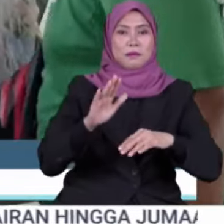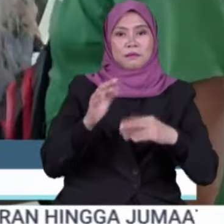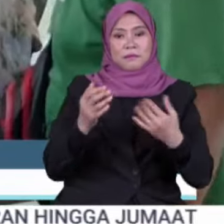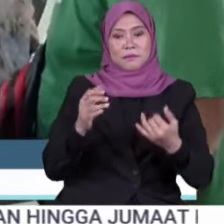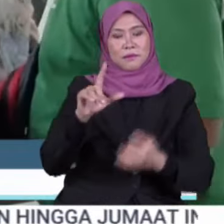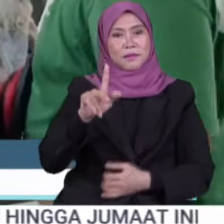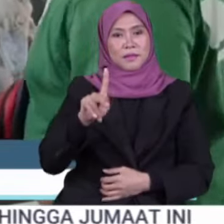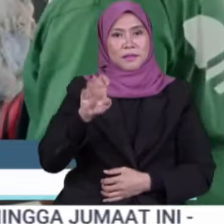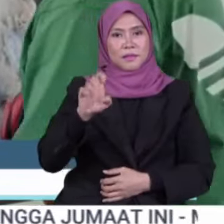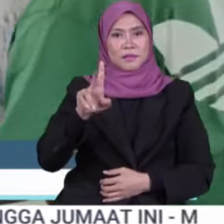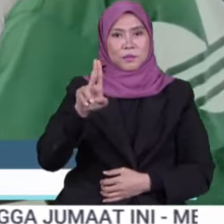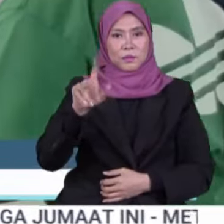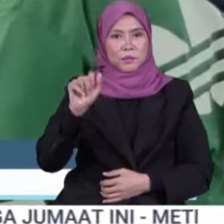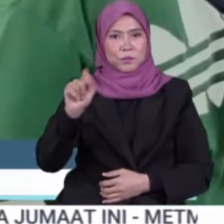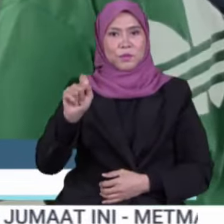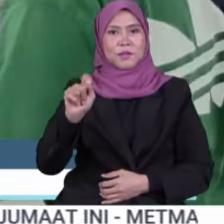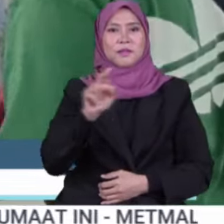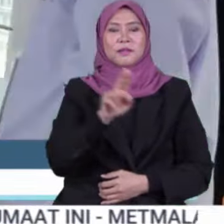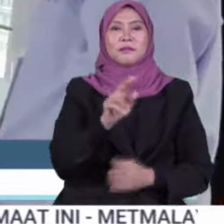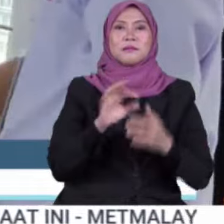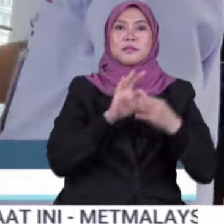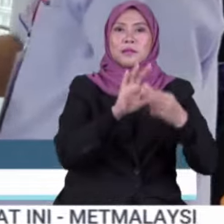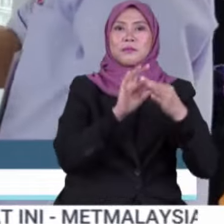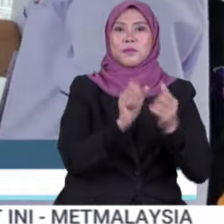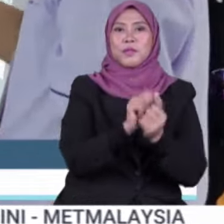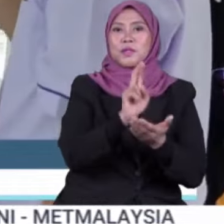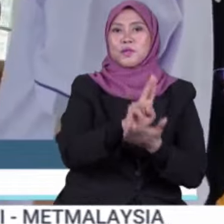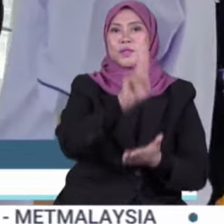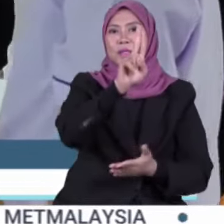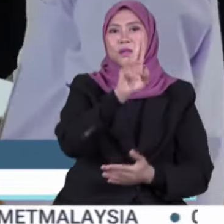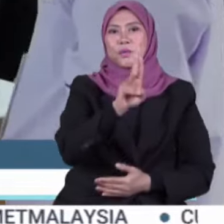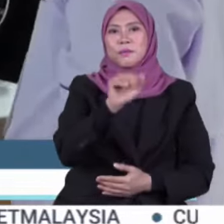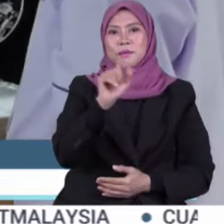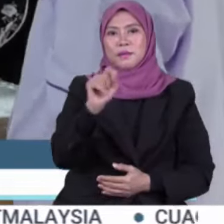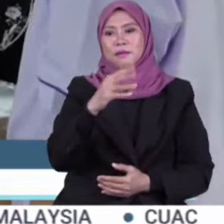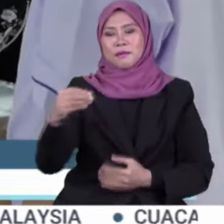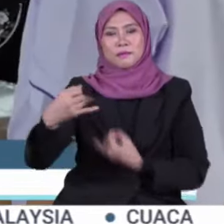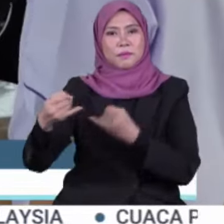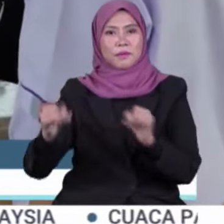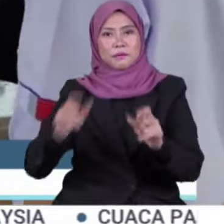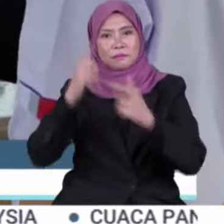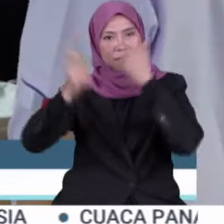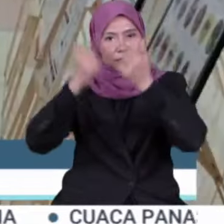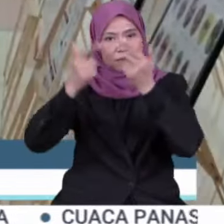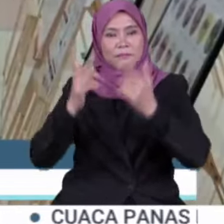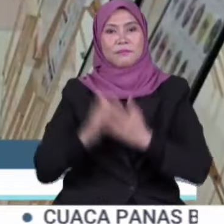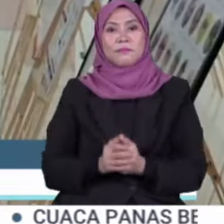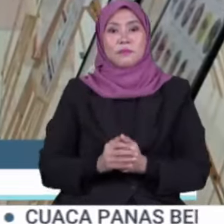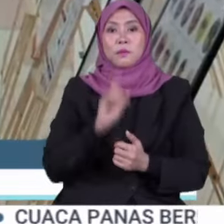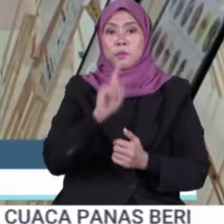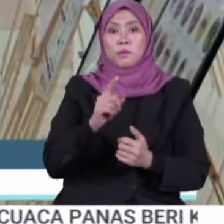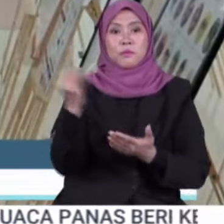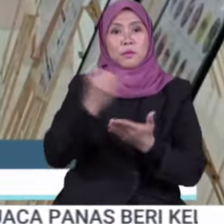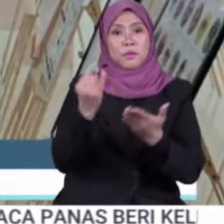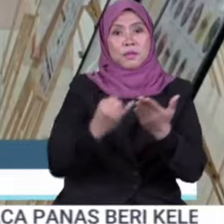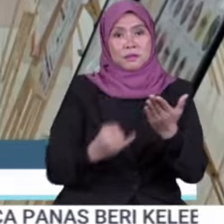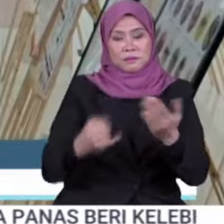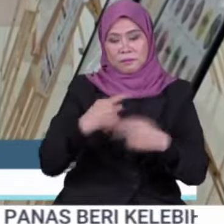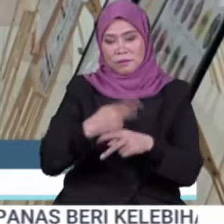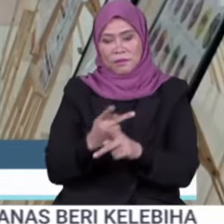Pelekat, Universiti Malaysia Terengganu UMT serta Jabatan Pelancongan, Kelulut Fun Run Melukis serta Kursus Produk